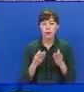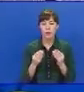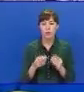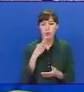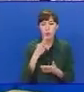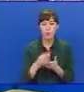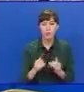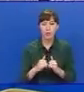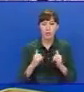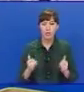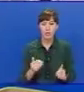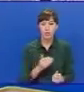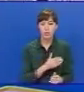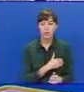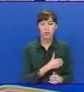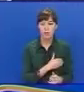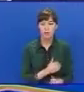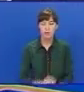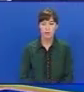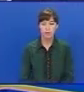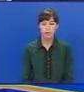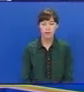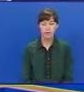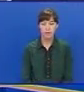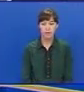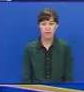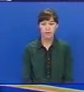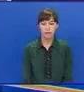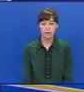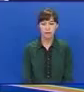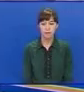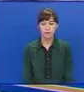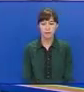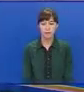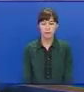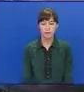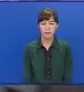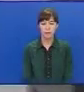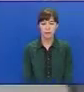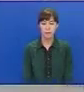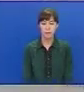тәжірибелерін арттыруға ниетті. Созақ ауданынан Дидар Өмірзахова, Ажар Момбек, Шазира Лекерова, оңтүстік ақпарат.